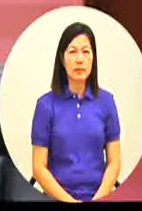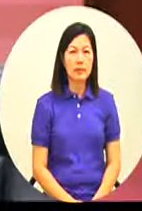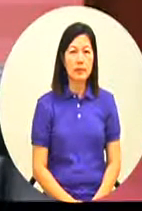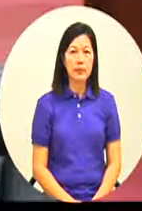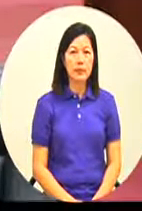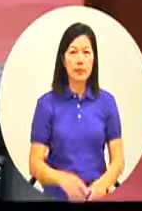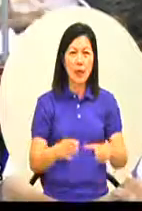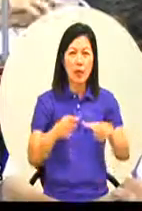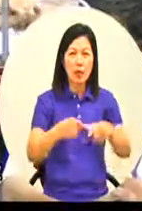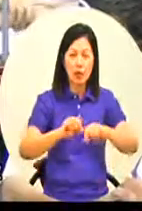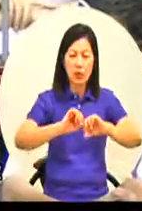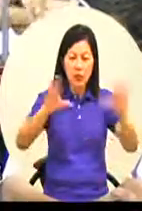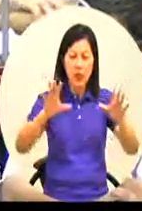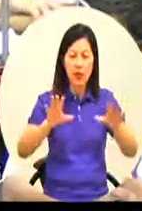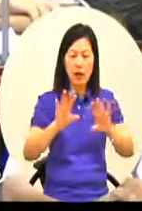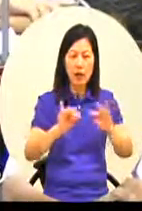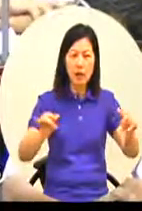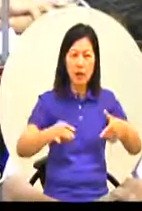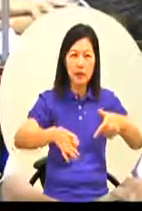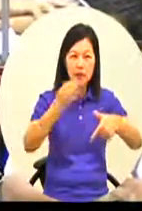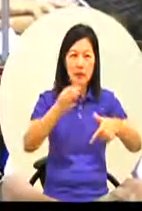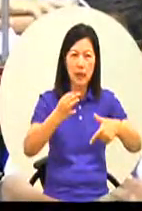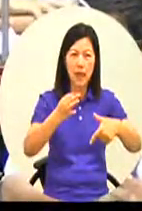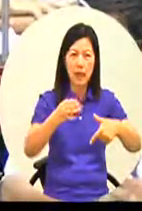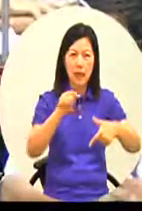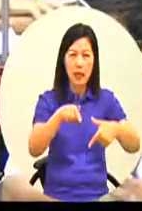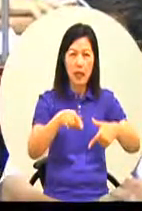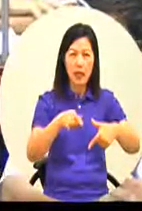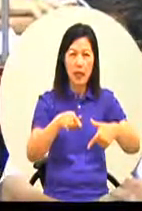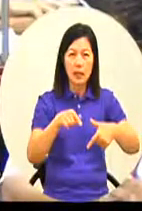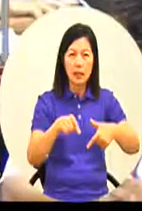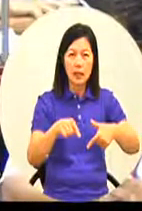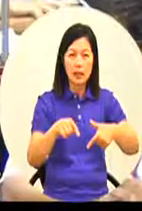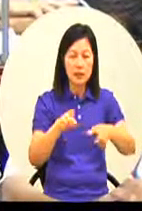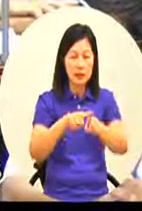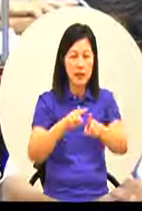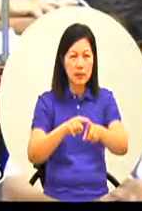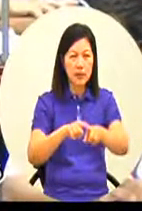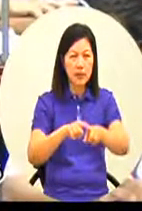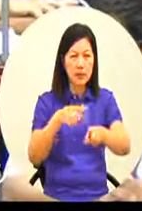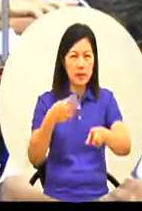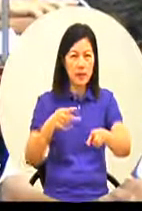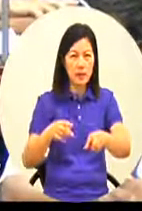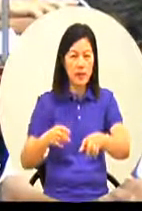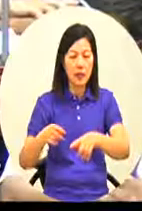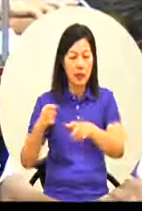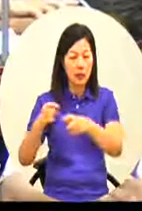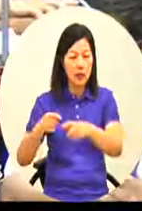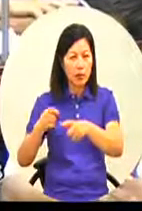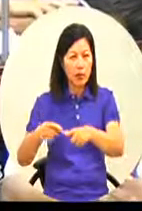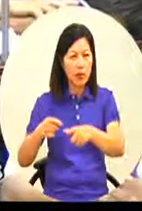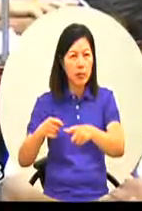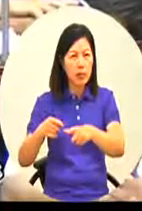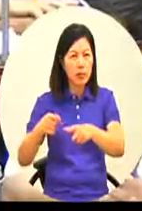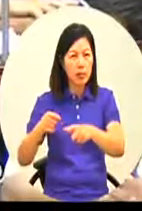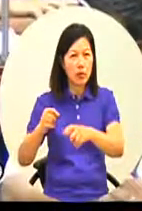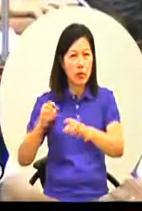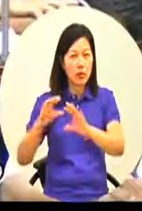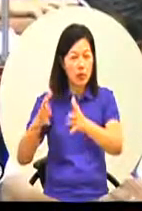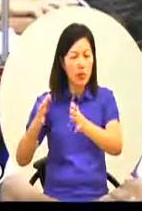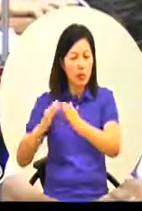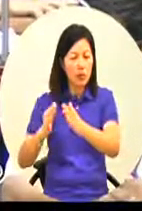公告地价照伊申报地价落去扣地价税，啊！公家的土地是用公告地价做申报